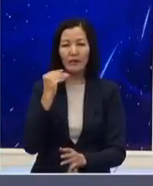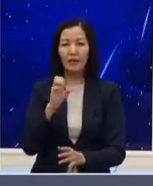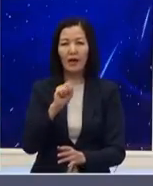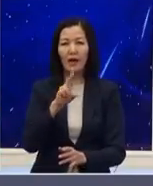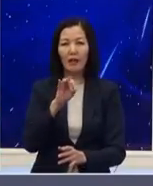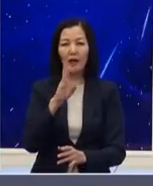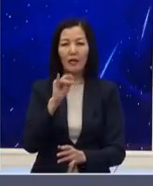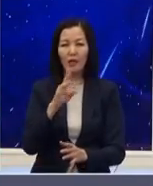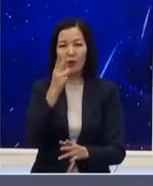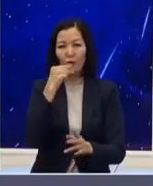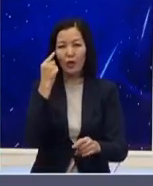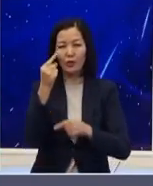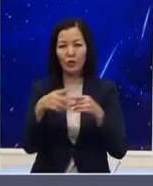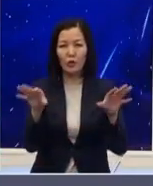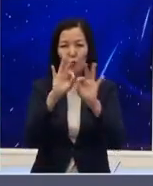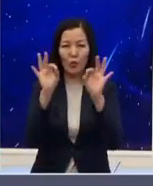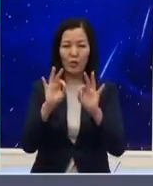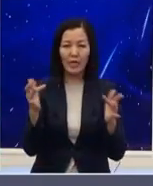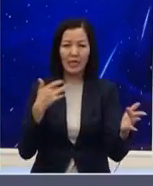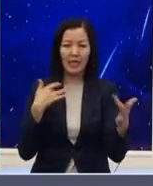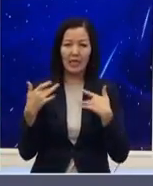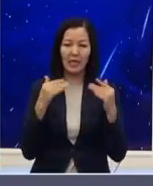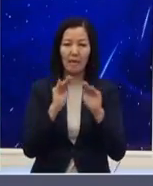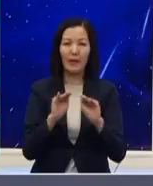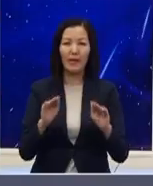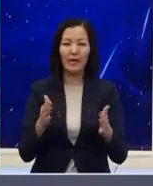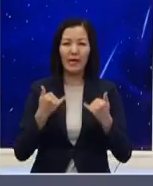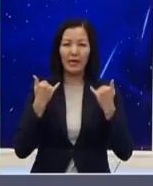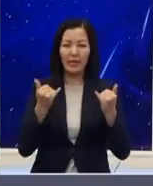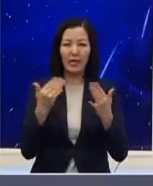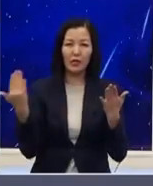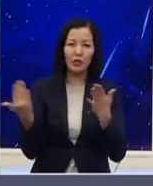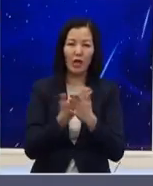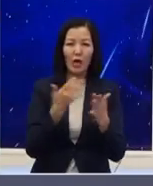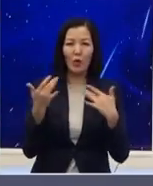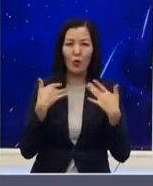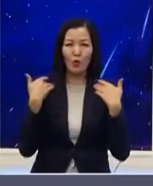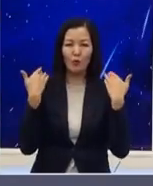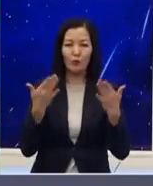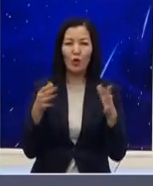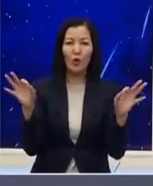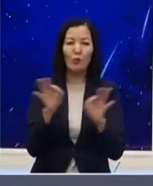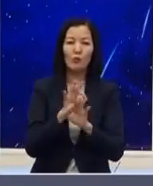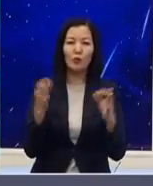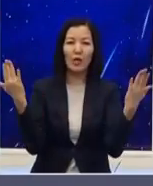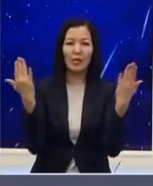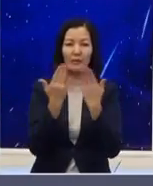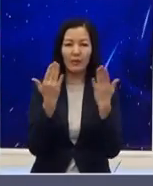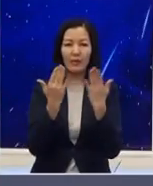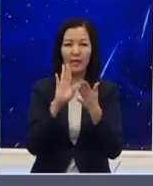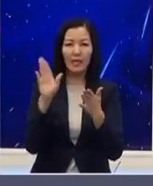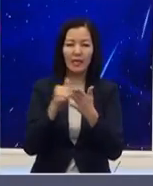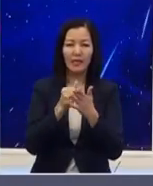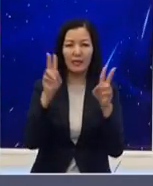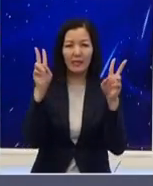аздырмас. Алматыдағы Алатау дәстүрлі өнер театрында балаларға арналған жаңа қойылым сахналанды. Музыкалық спектакльдің негізгі өзегі